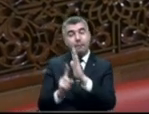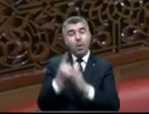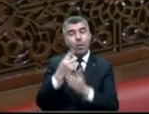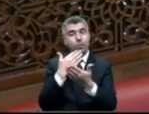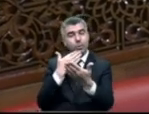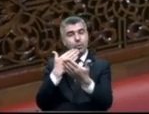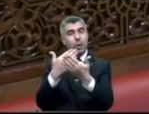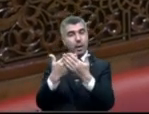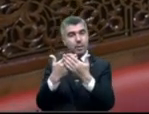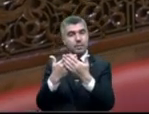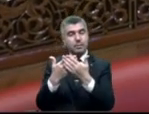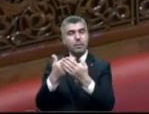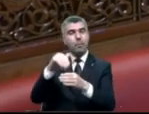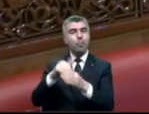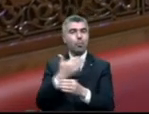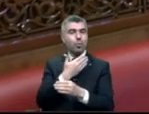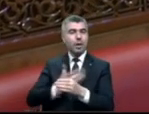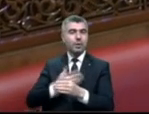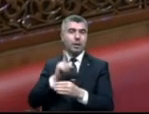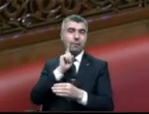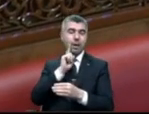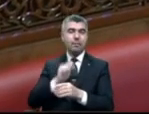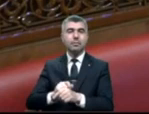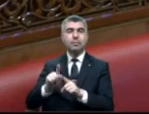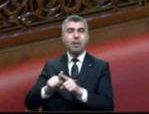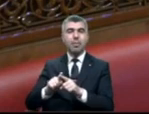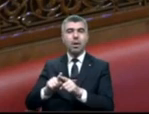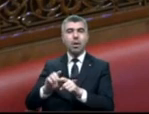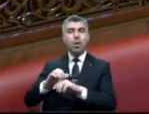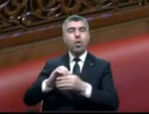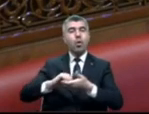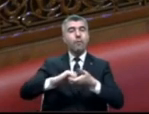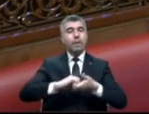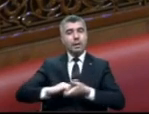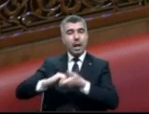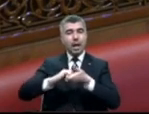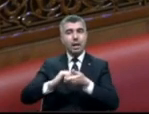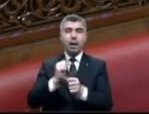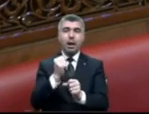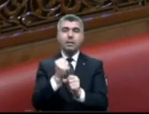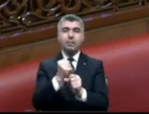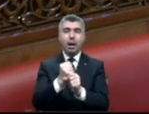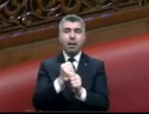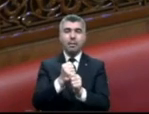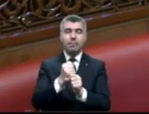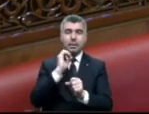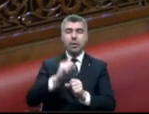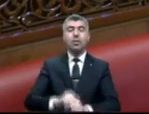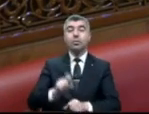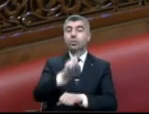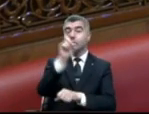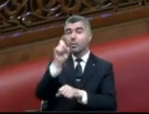أن أشكر السيدة المستشارة محترمة عن مجموعة كونفدرالية ديمقراطية للشغل على تفضلكم لطرح هذا